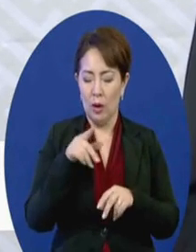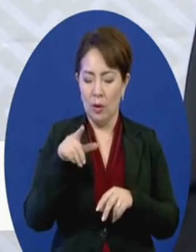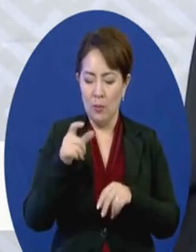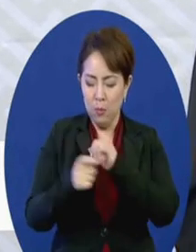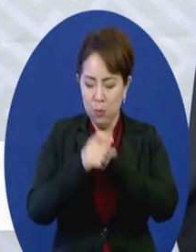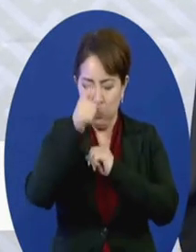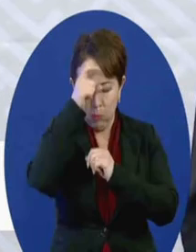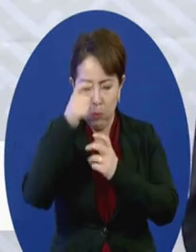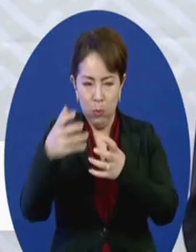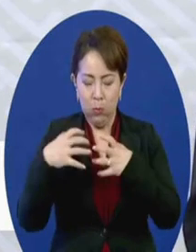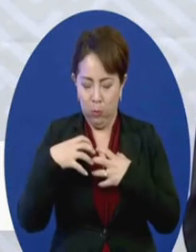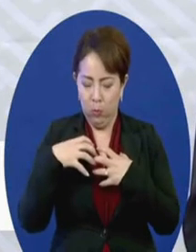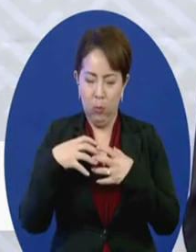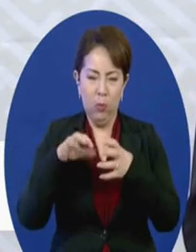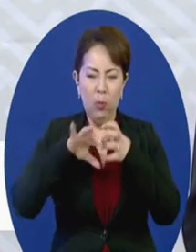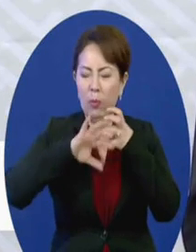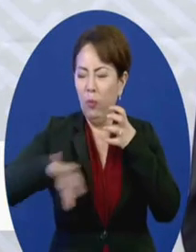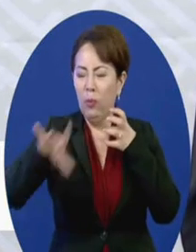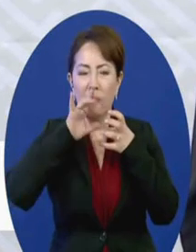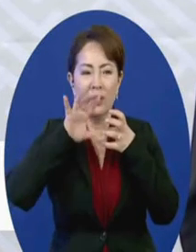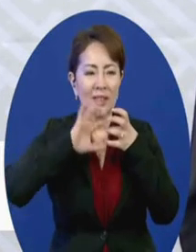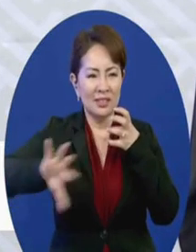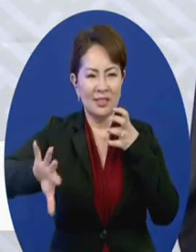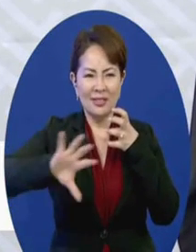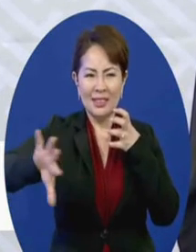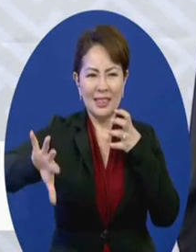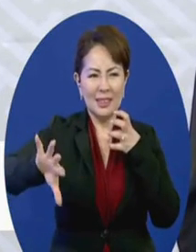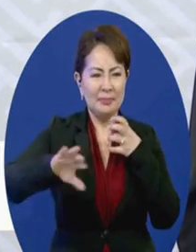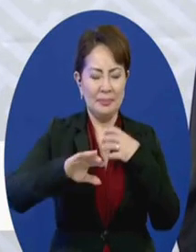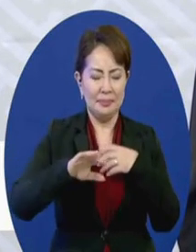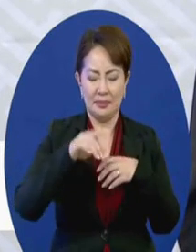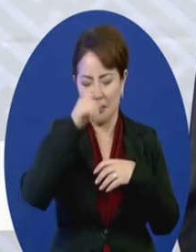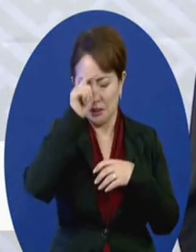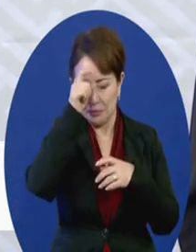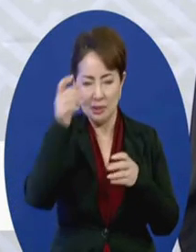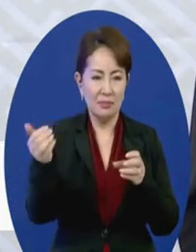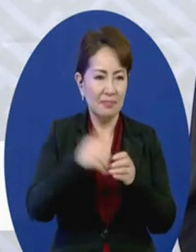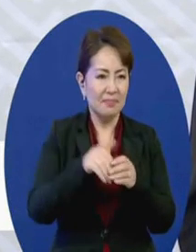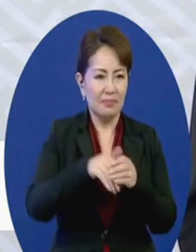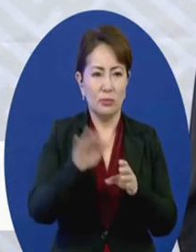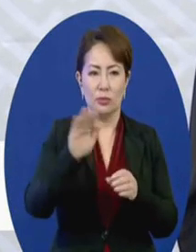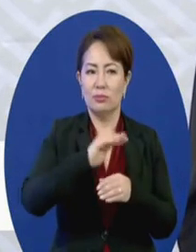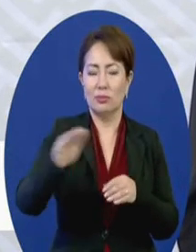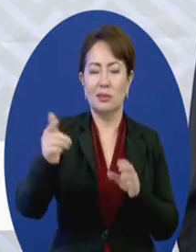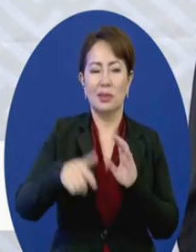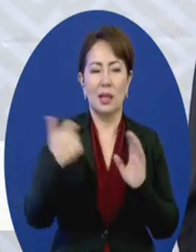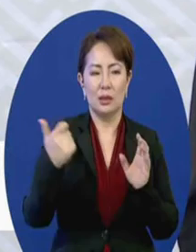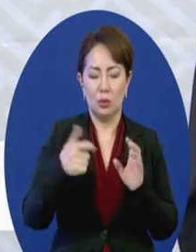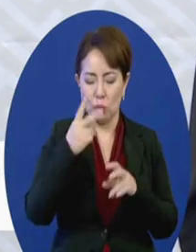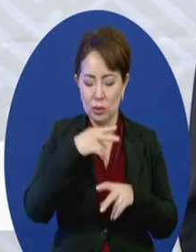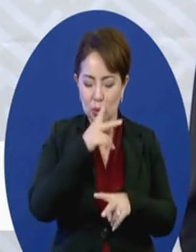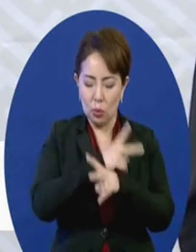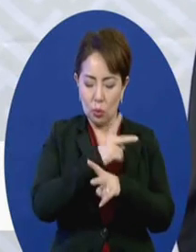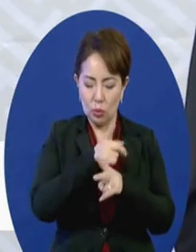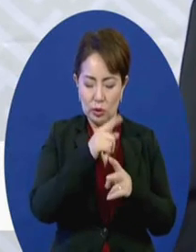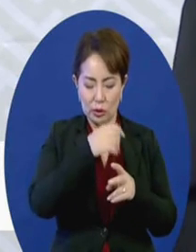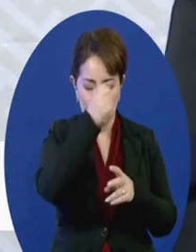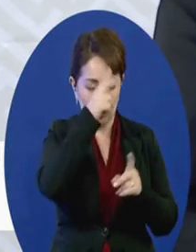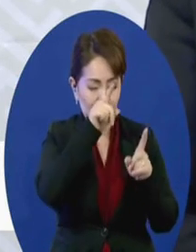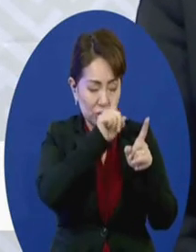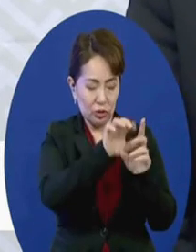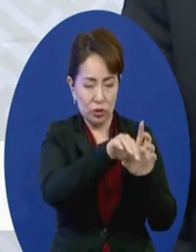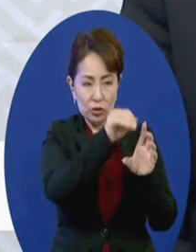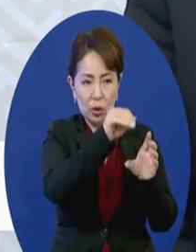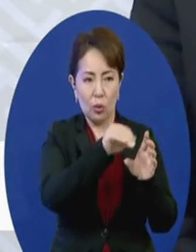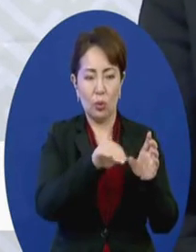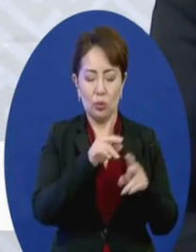13 одоо эрх мэдлийг үлдээгээд бус салбар хуулиудаар одоо олгцсан байсан энэ эрх мэдлийг бол үндсэн хуулийн дээр нийцүүлж энэ үндсэн хуулийг ерөнхийлөгчийн